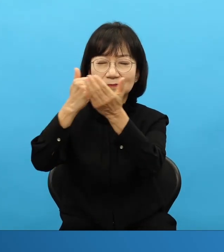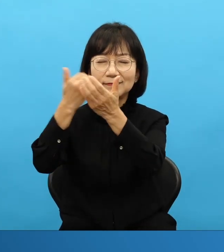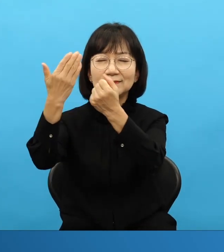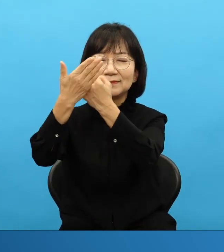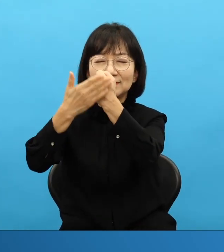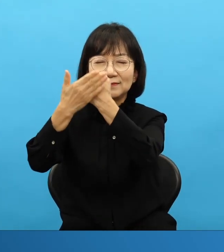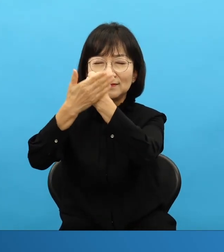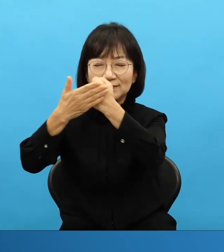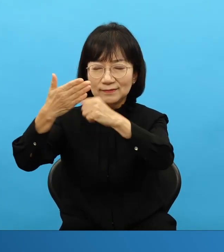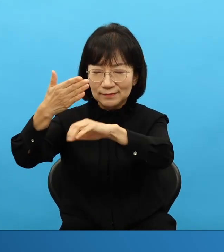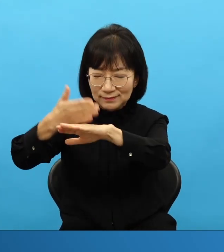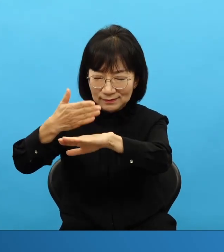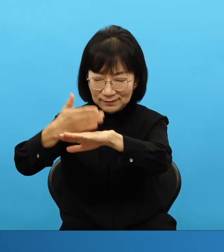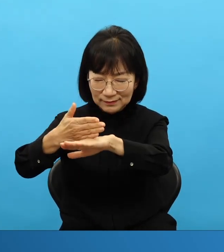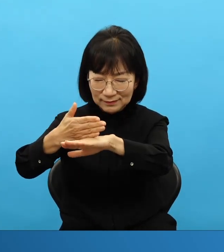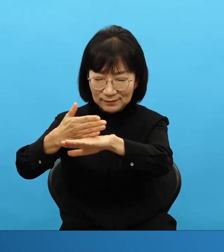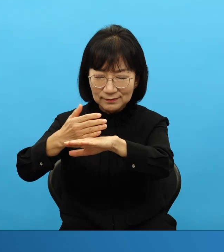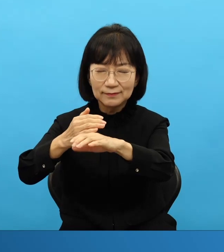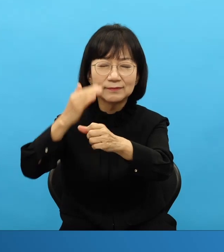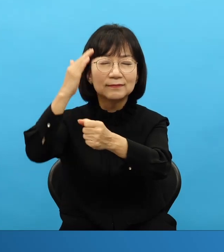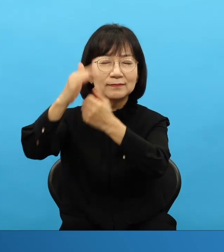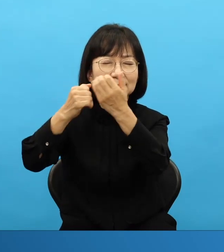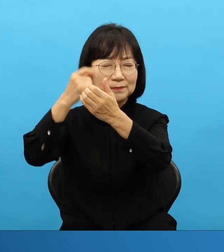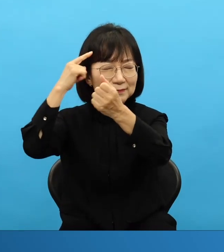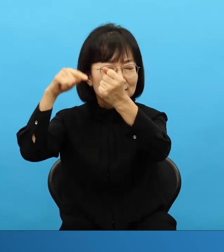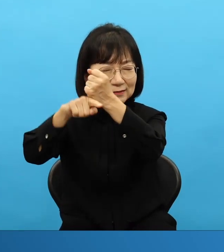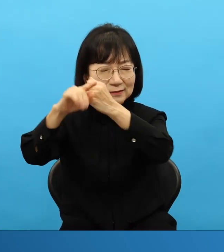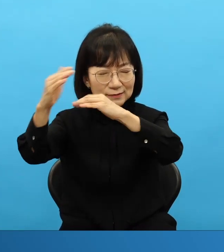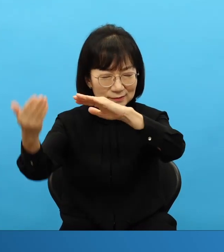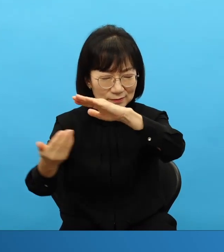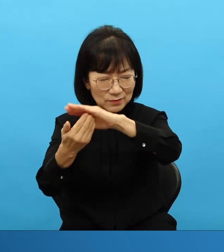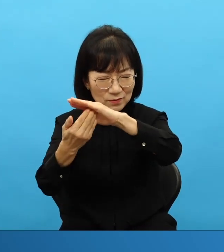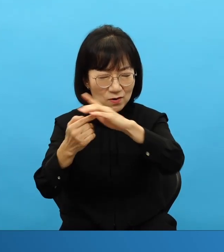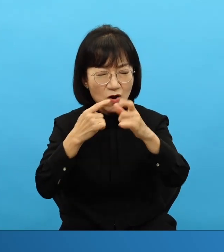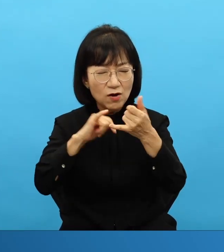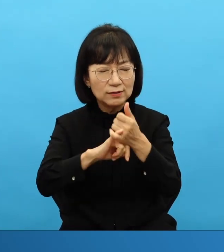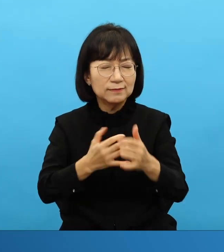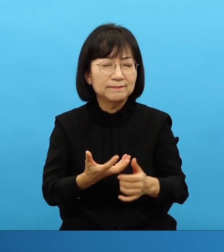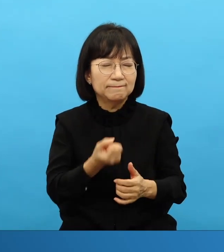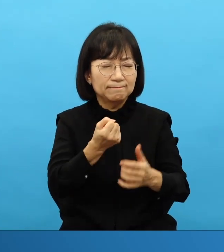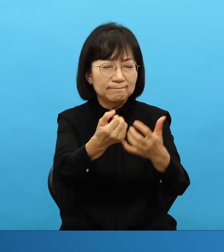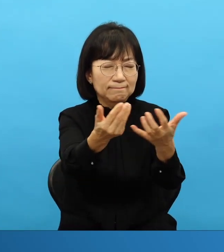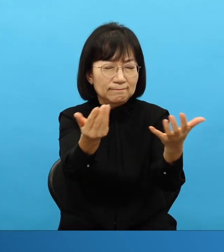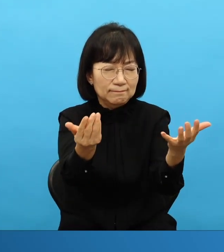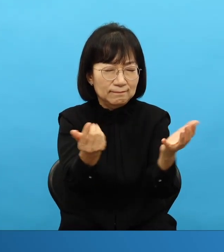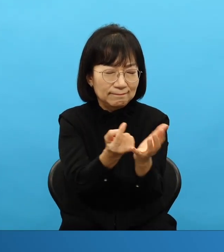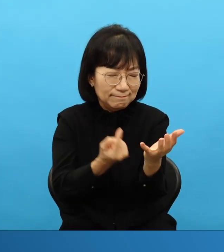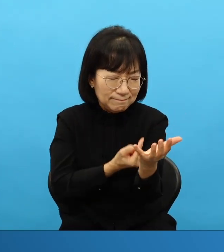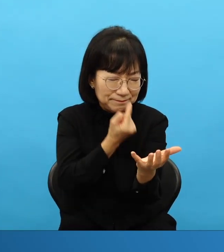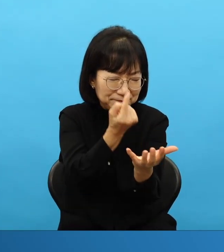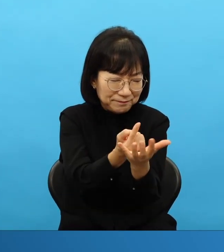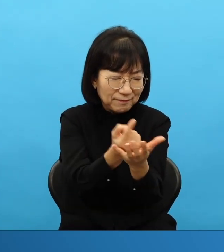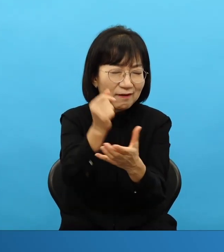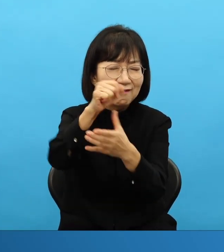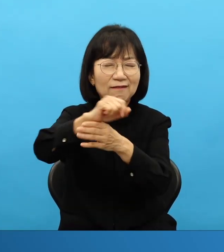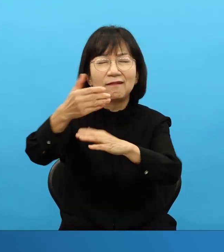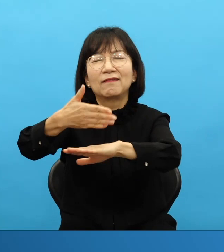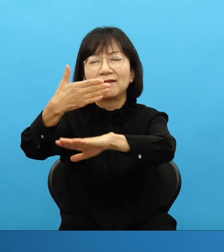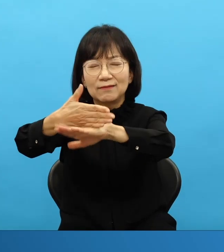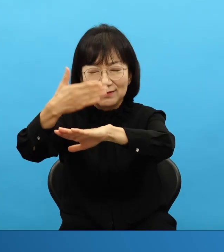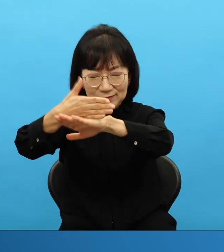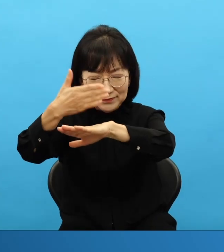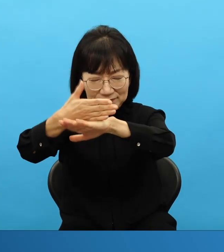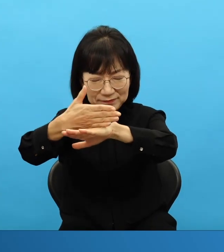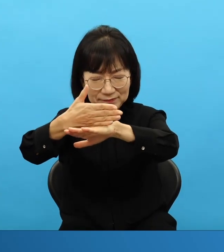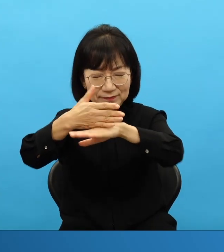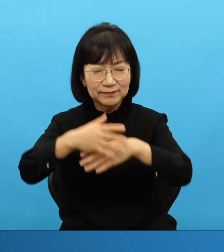恩典， 하나님의 뜻을 이루고 하나님의 언약의 대열 속에 있는 자가 되게 하심을 감사합니다. 感谢你让我们成为了成就神旨意的人，在约